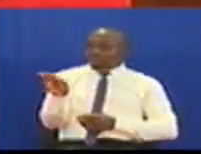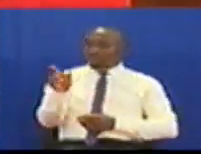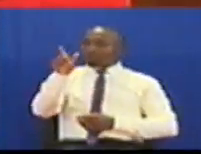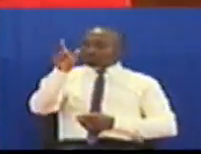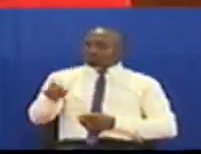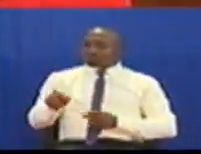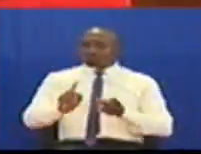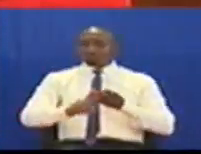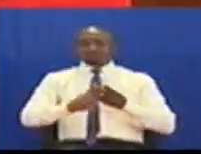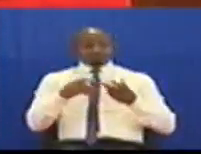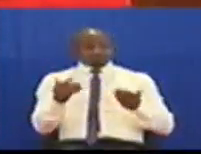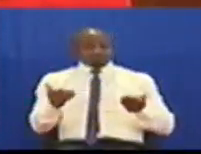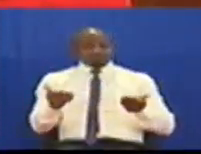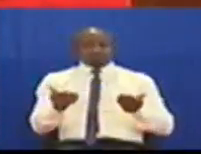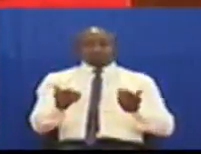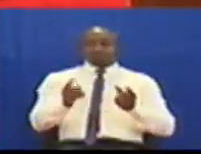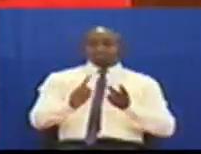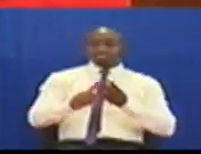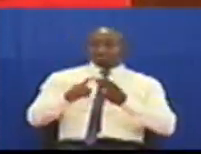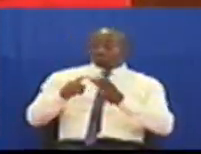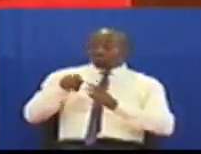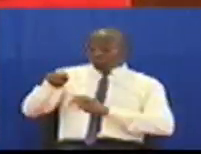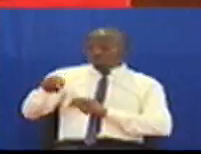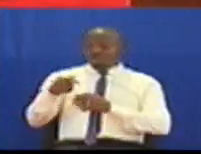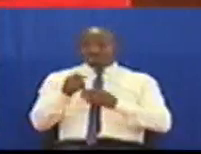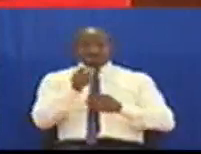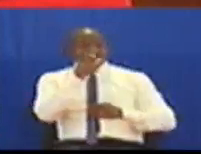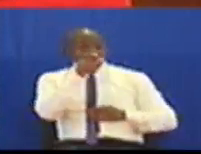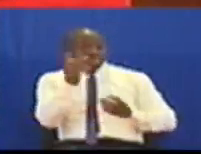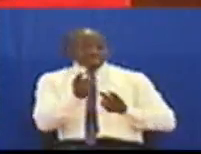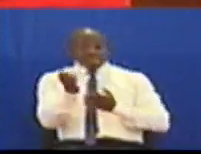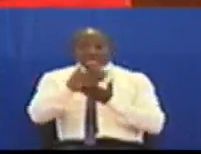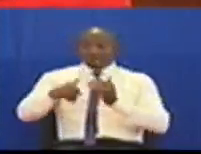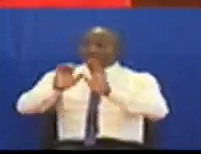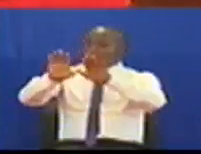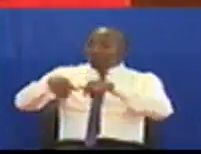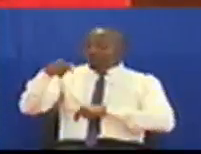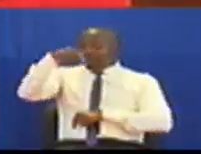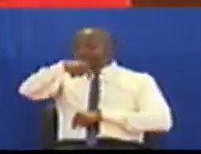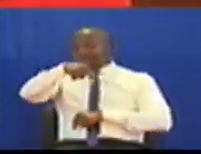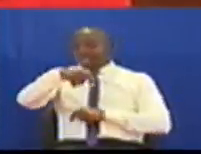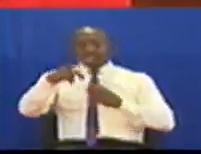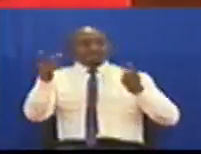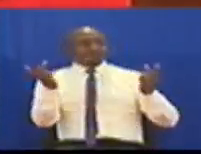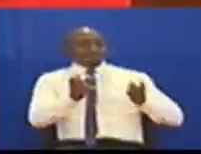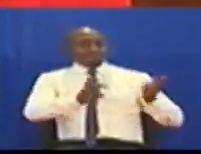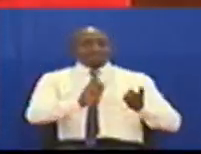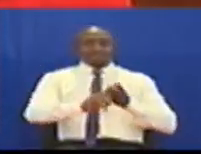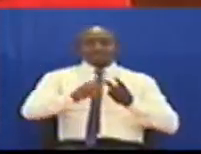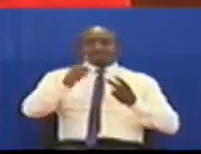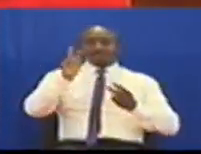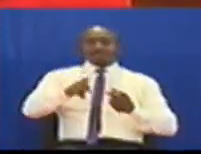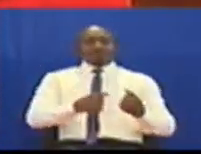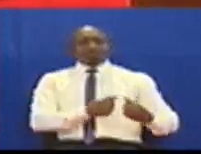inamuuma, inambani, wakati yeye ni mmoja wa wabunge katika bunge letu na alikuwa kama